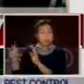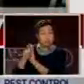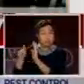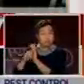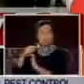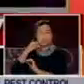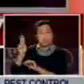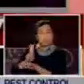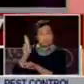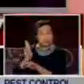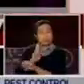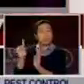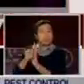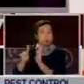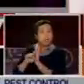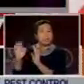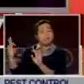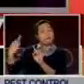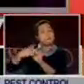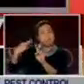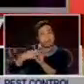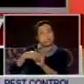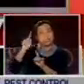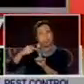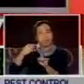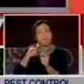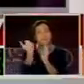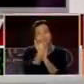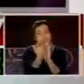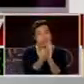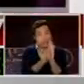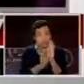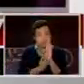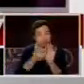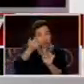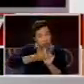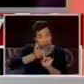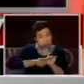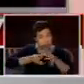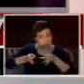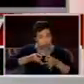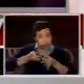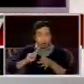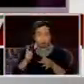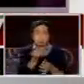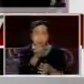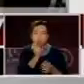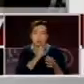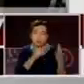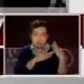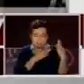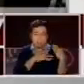of jus generis. Kailangan may listahan na isa-isa nilang sinasabi kung anong kasalanan at merong isang